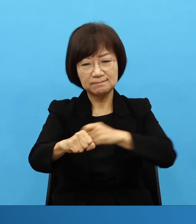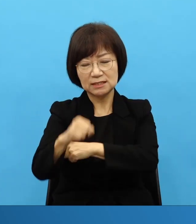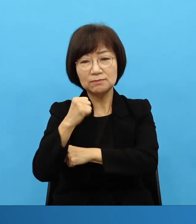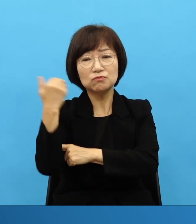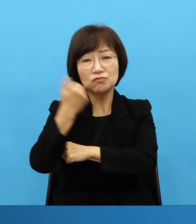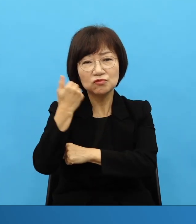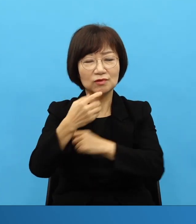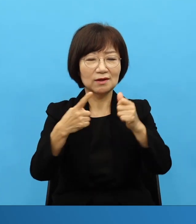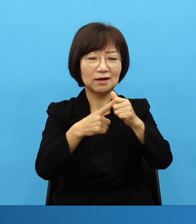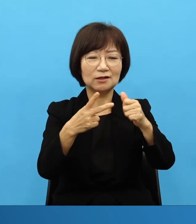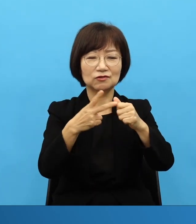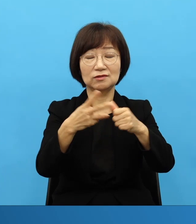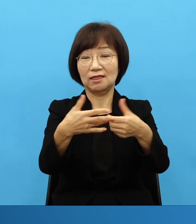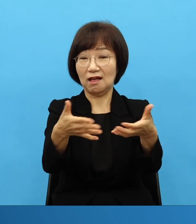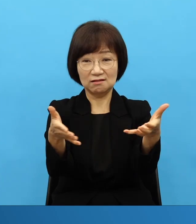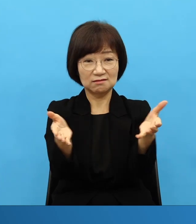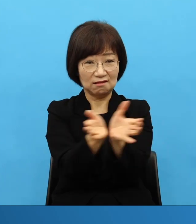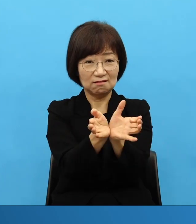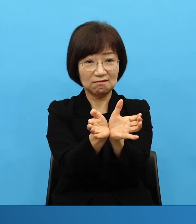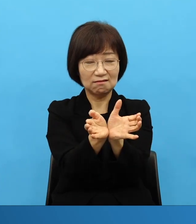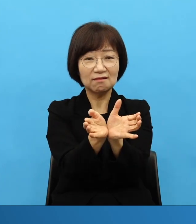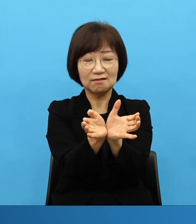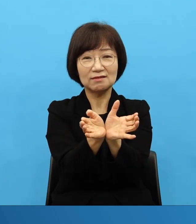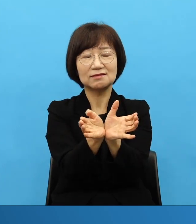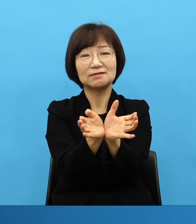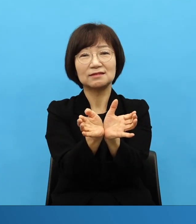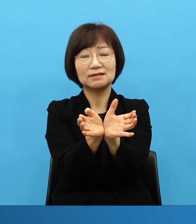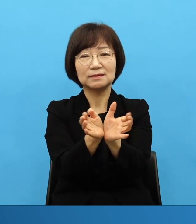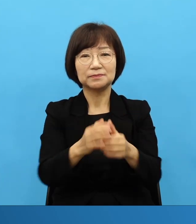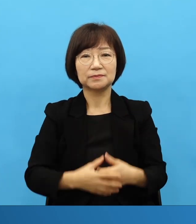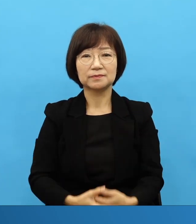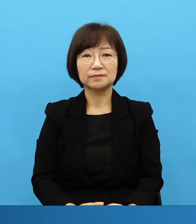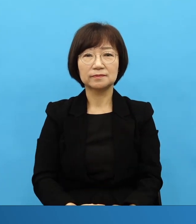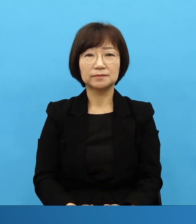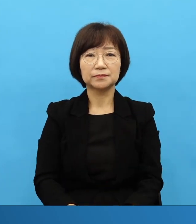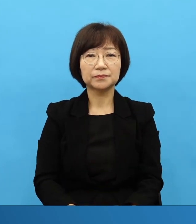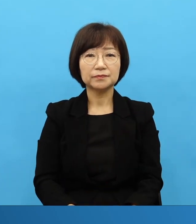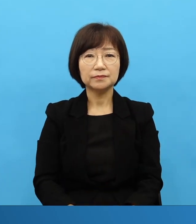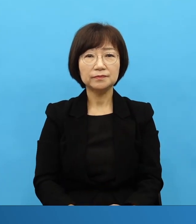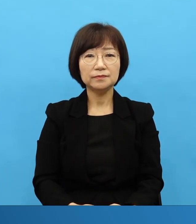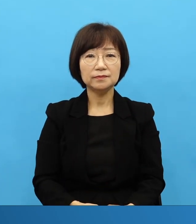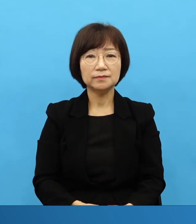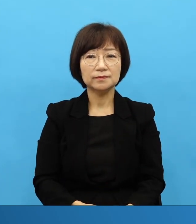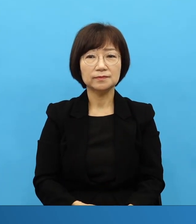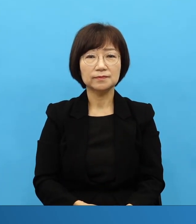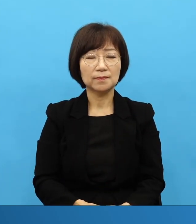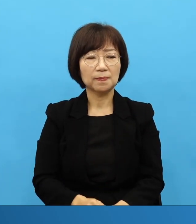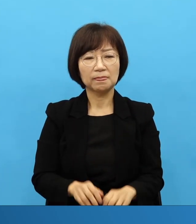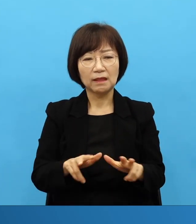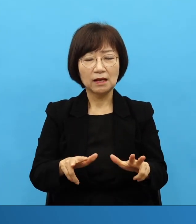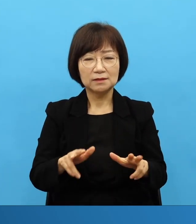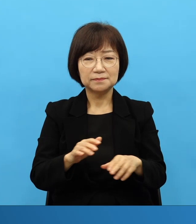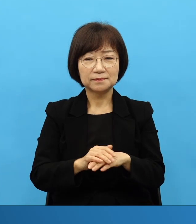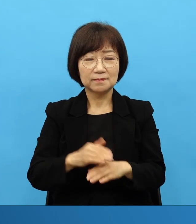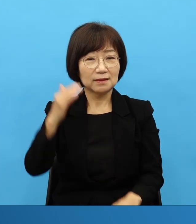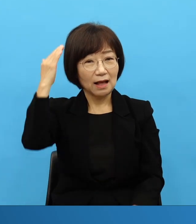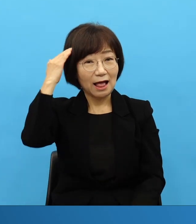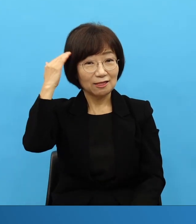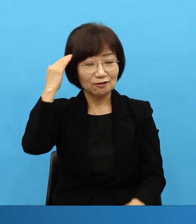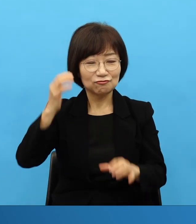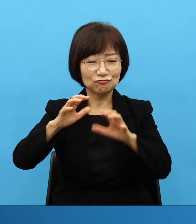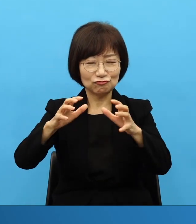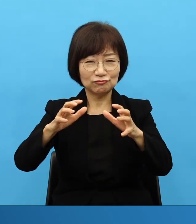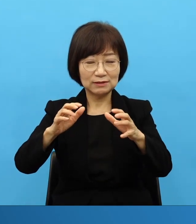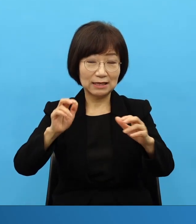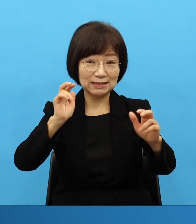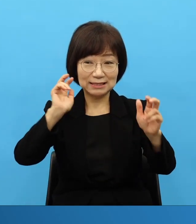organization has completely seized the world. 우리 모든 기업인들은 사실상 3단체의 심부름을 하고 있습니다. And all the business people at this